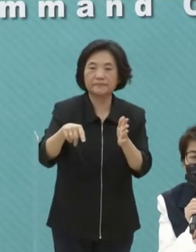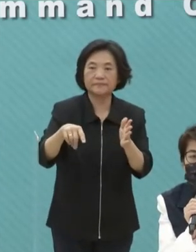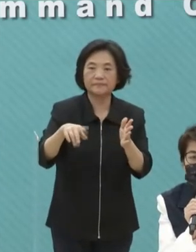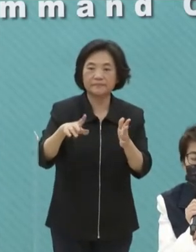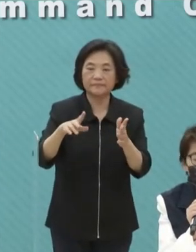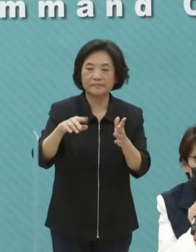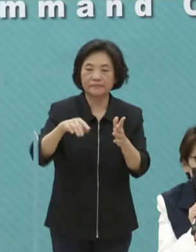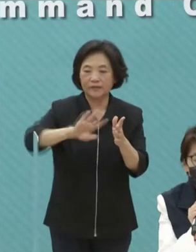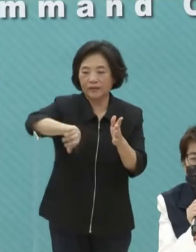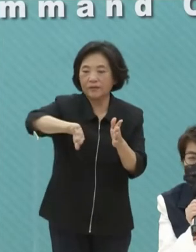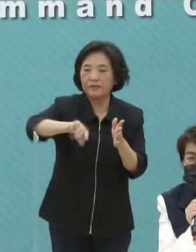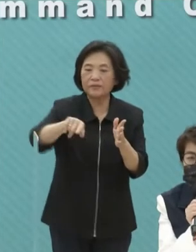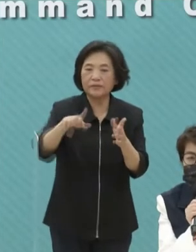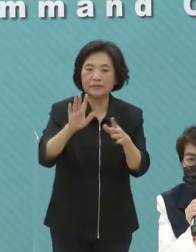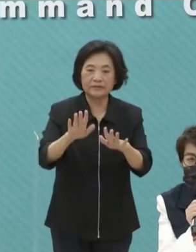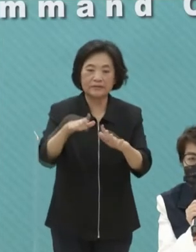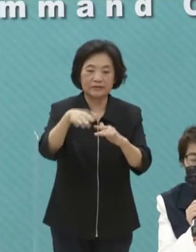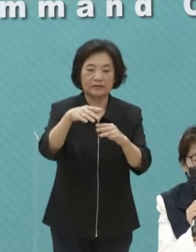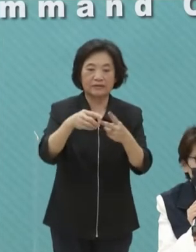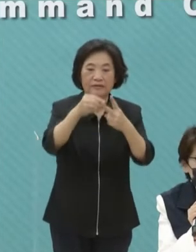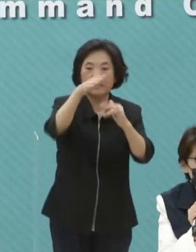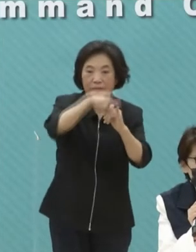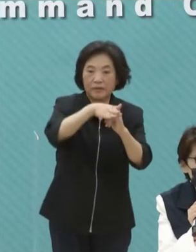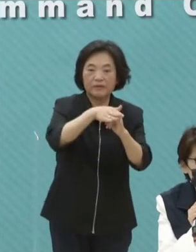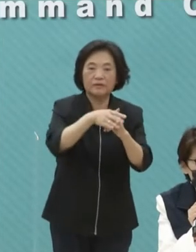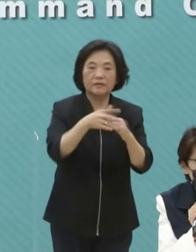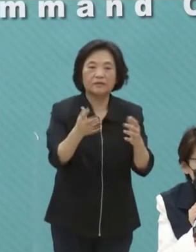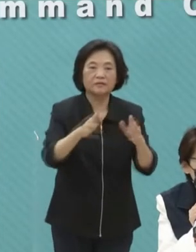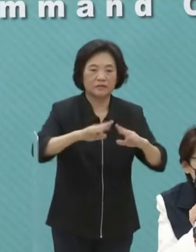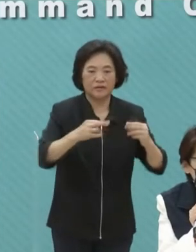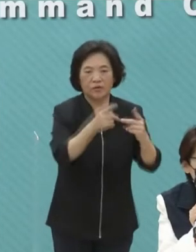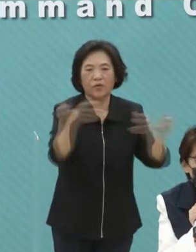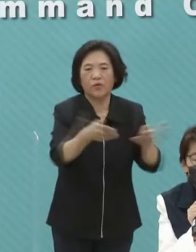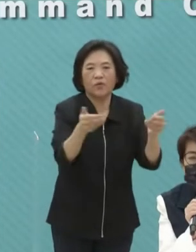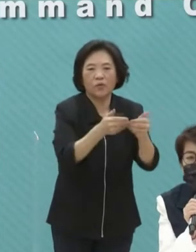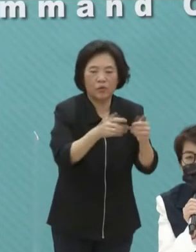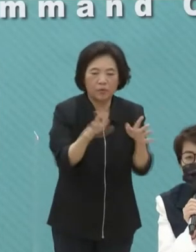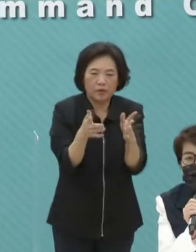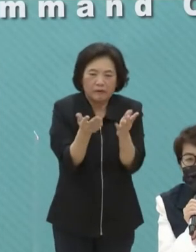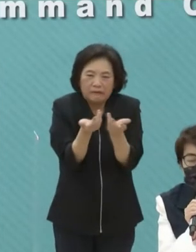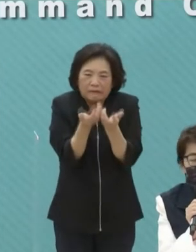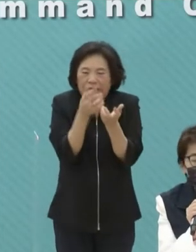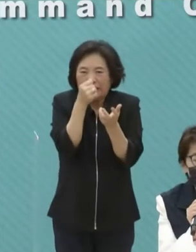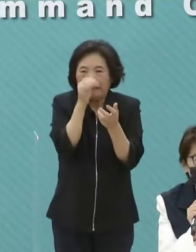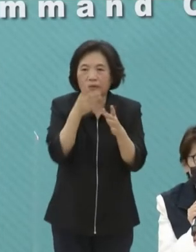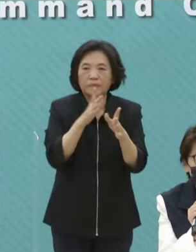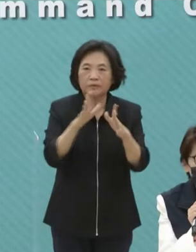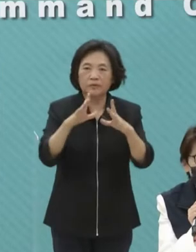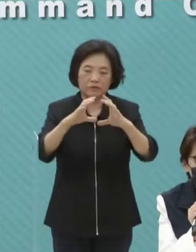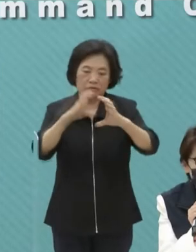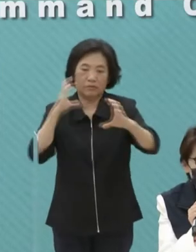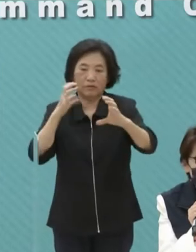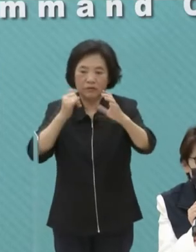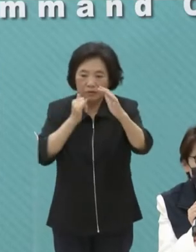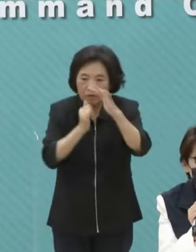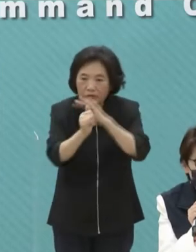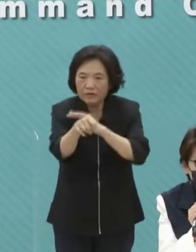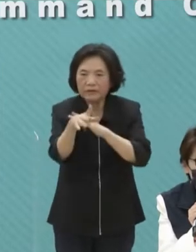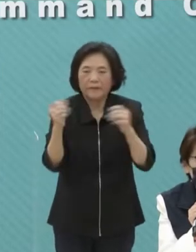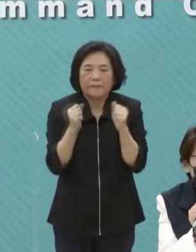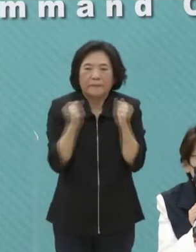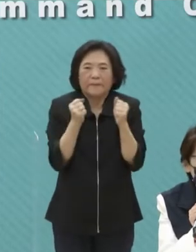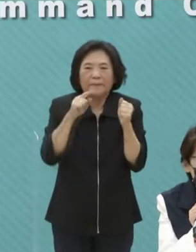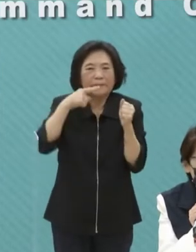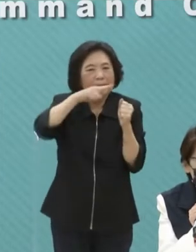个路旁边，因为现在二殡正在施工，所以他的空间非常的小，不过我们放了一个货柜的临时冰柜区，临时冷